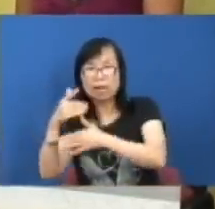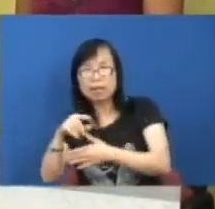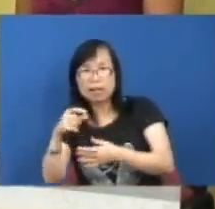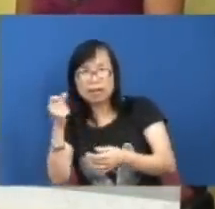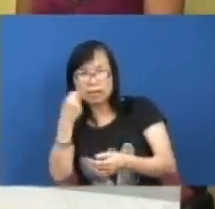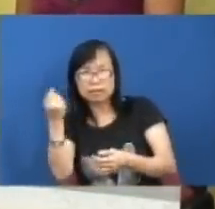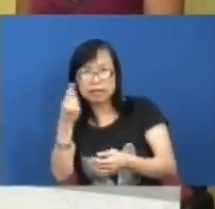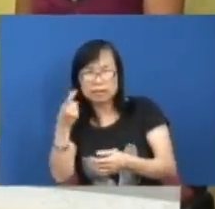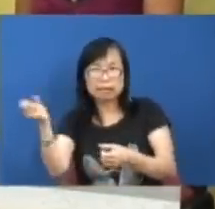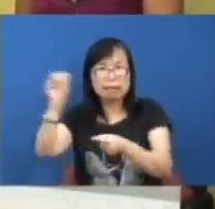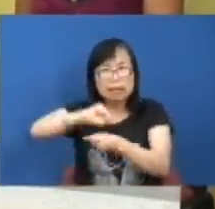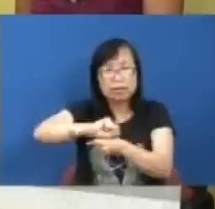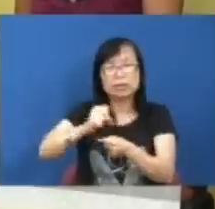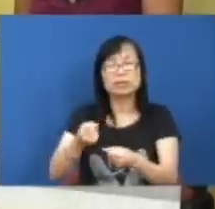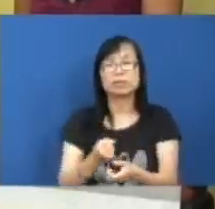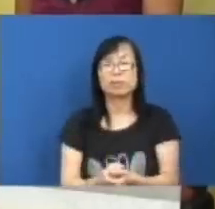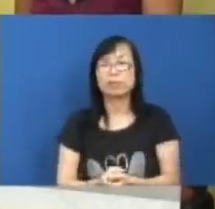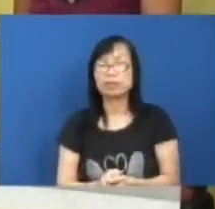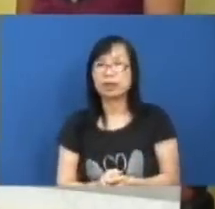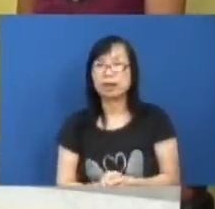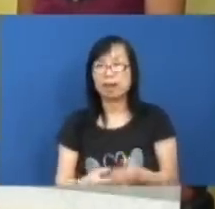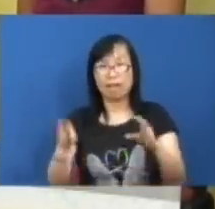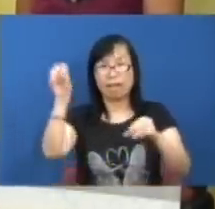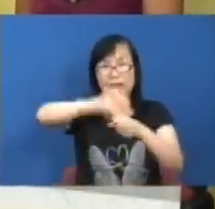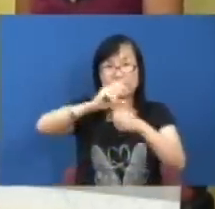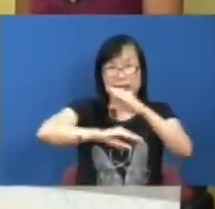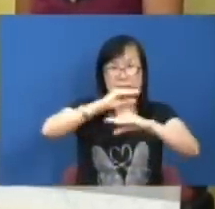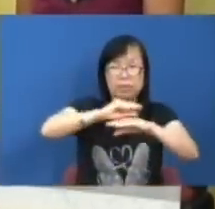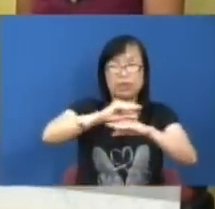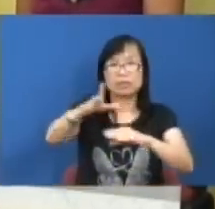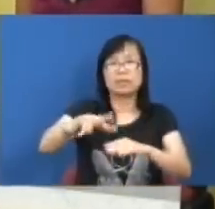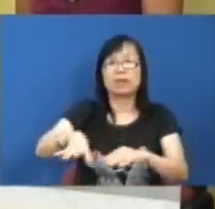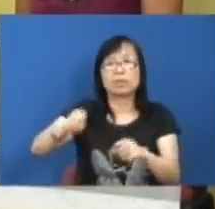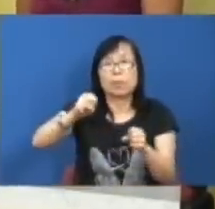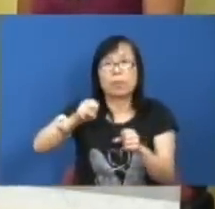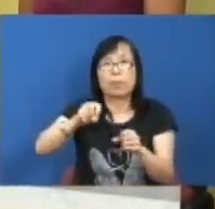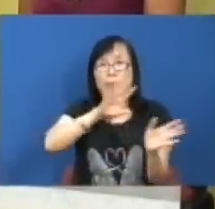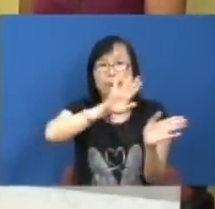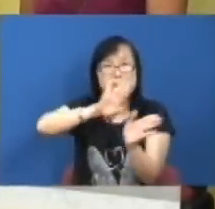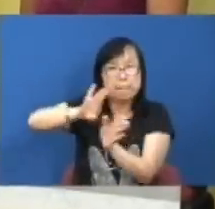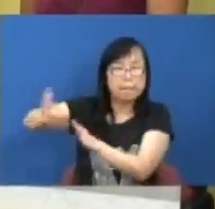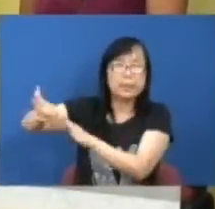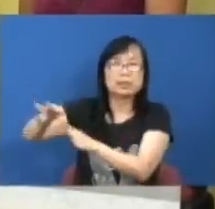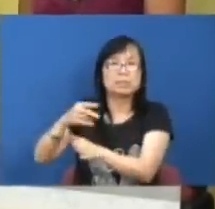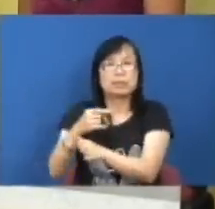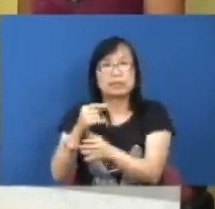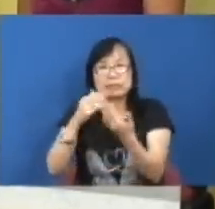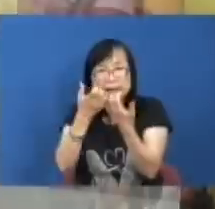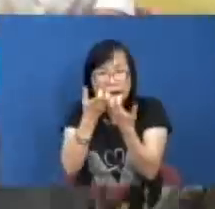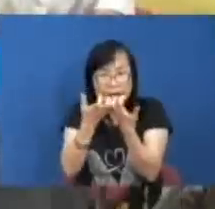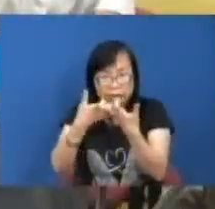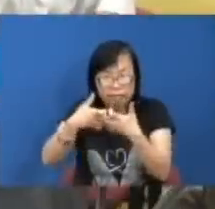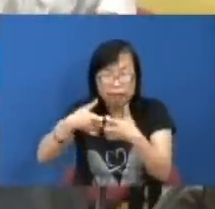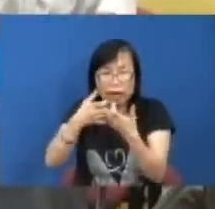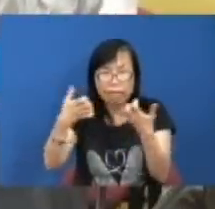啲特別一啲家裝嘅設計喺度，其實用嚟就係避嗰啲淚痕啦咁樣咯。 係咯，上次其實